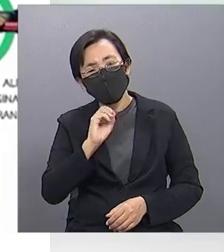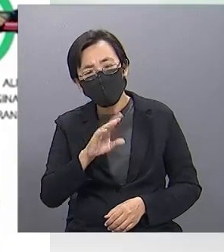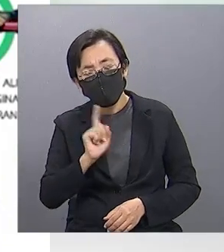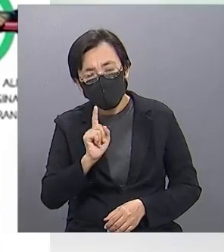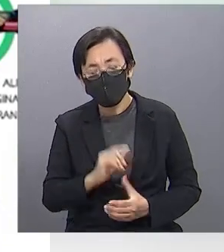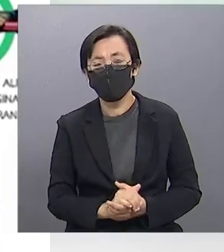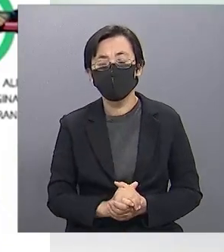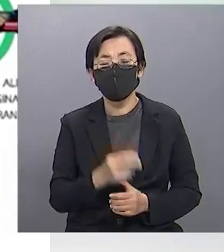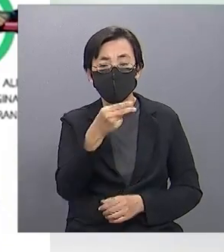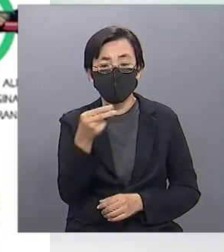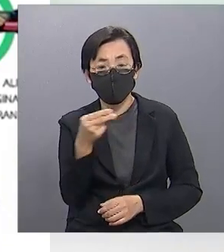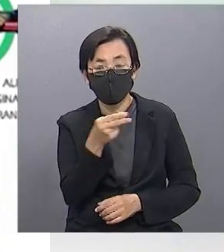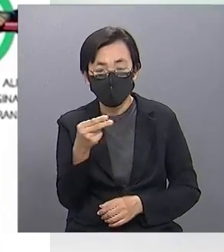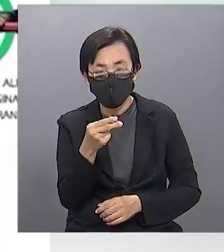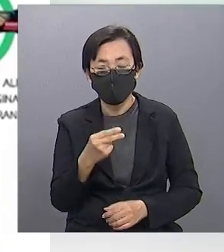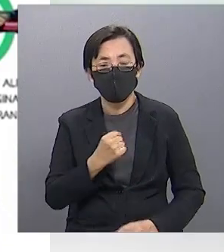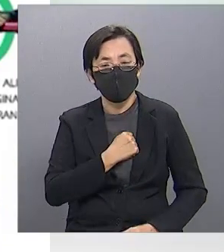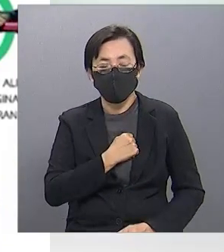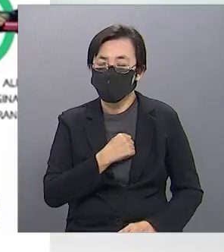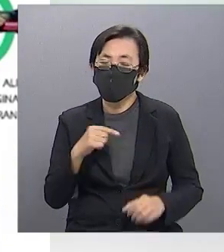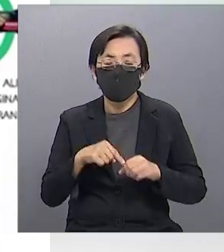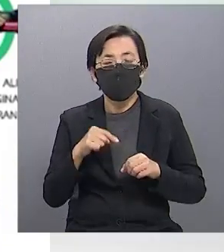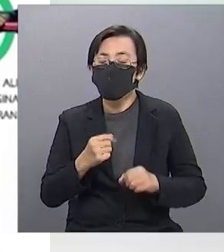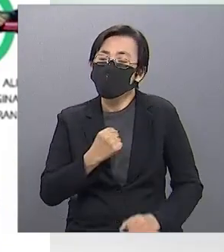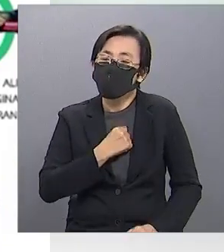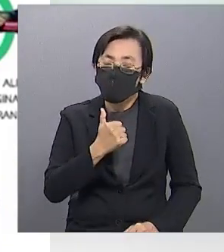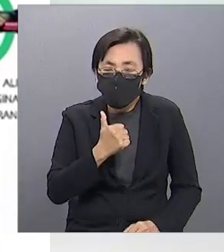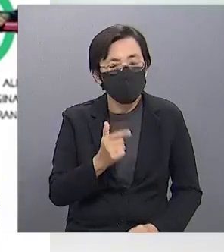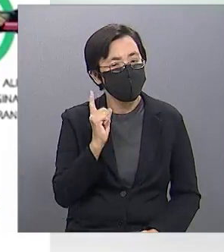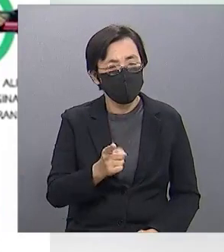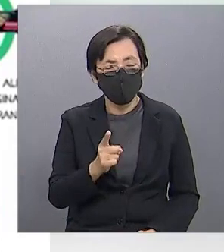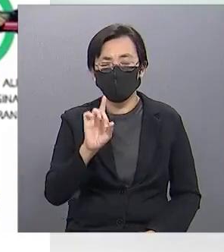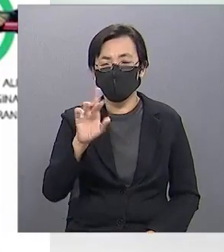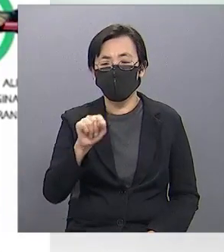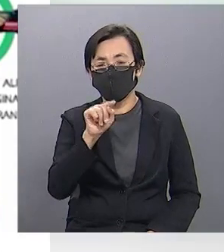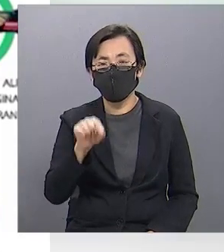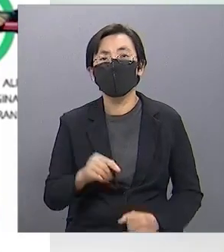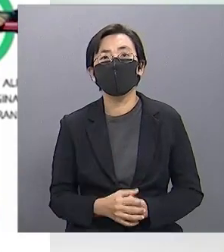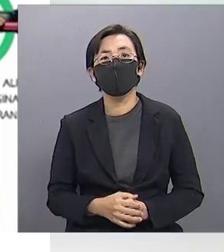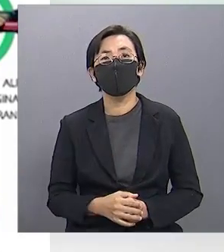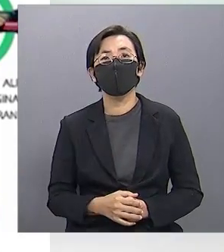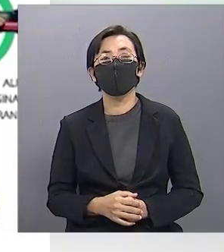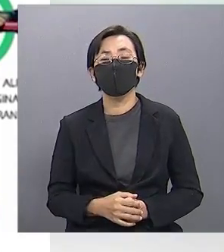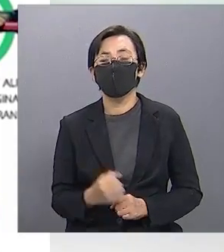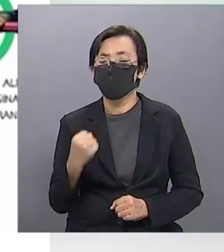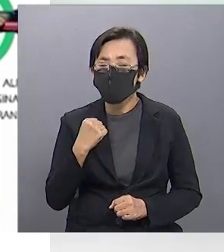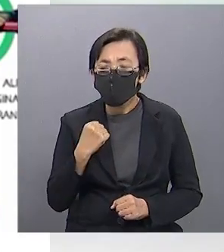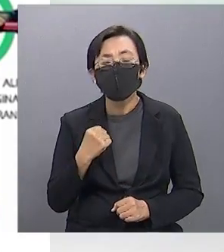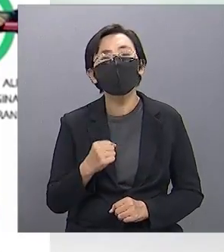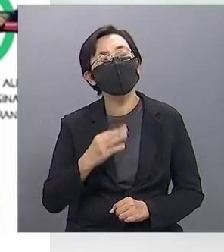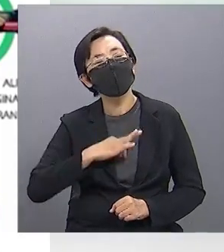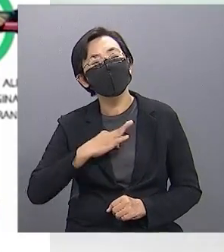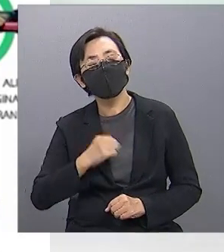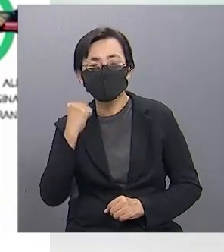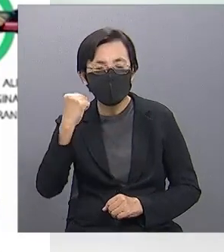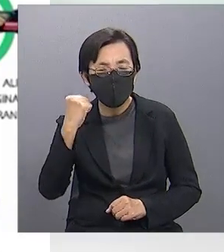าอึดทนนานของแท้ 100% นะคะแรงสุดยอดสะใจน้องจะเป็นการโฆษณา